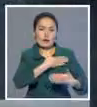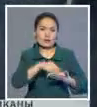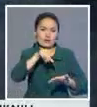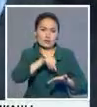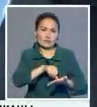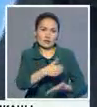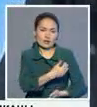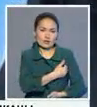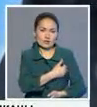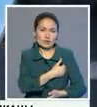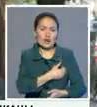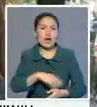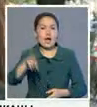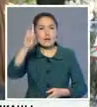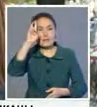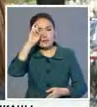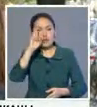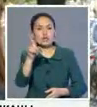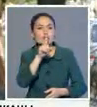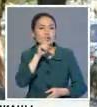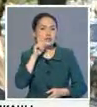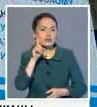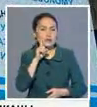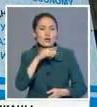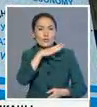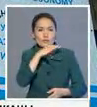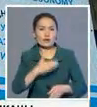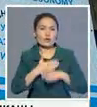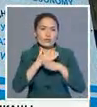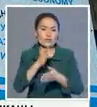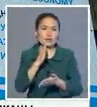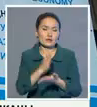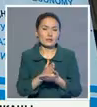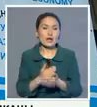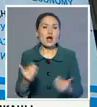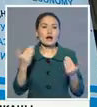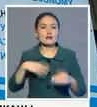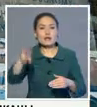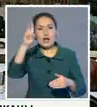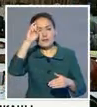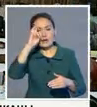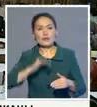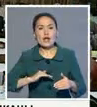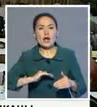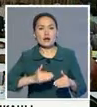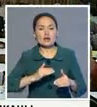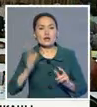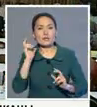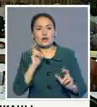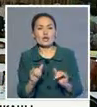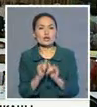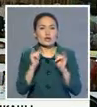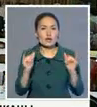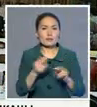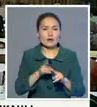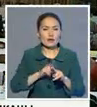үлесімді қосып жатырмын. Ол үшін мемлекеттен жастарға көптеген көмектер көрсетіліп жатыр. Қазір мемлекет кәсіптік техникалық білім